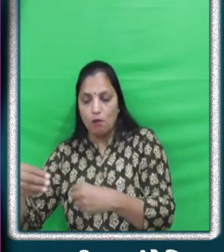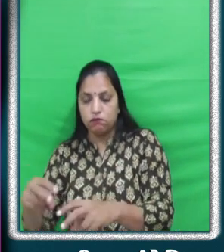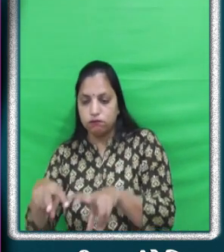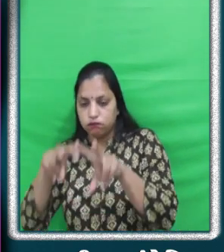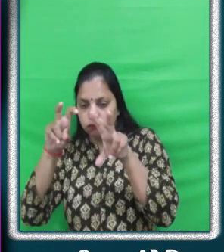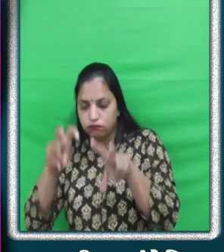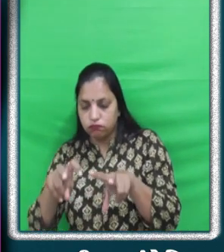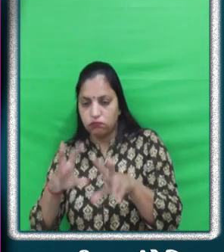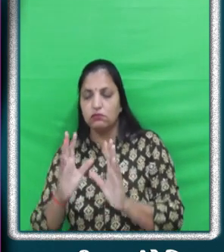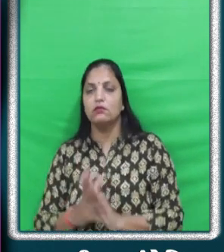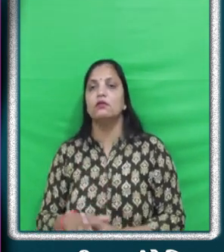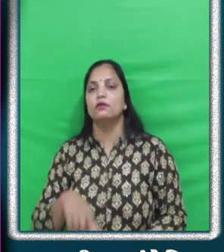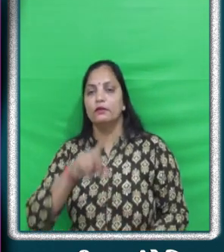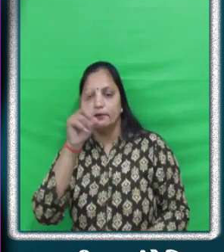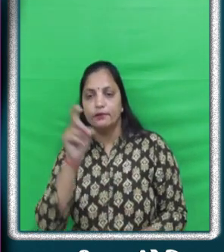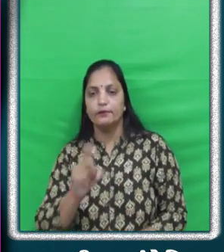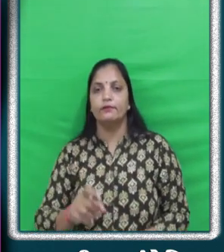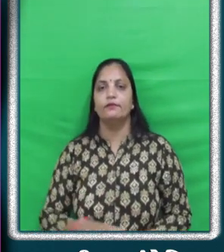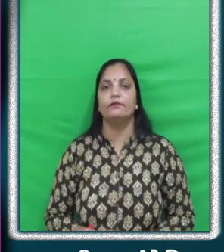તમે નોટિસ કર્યું છે।